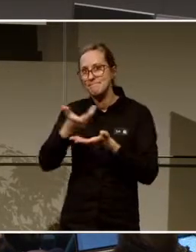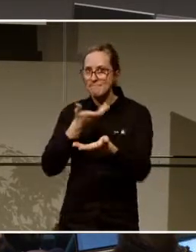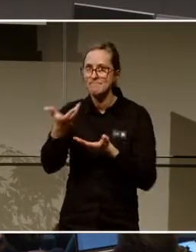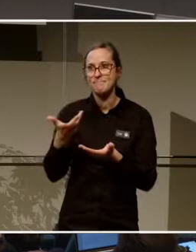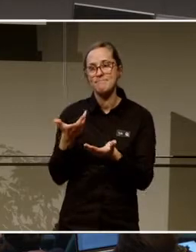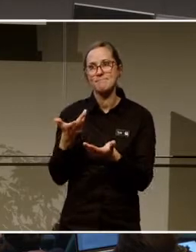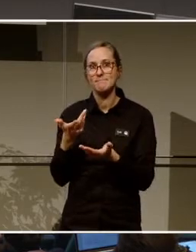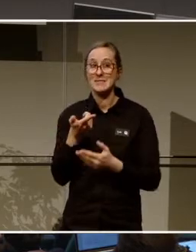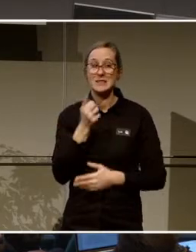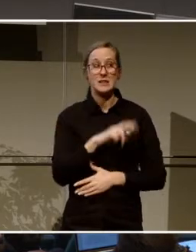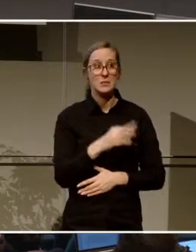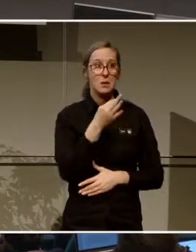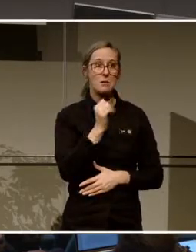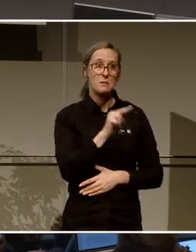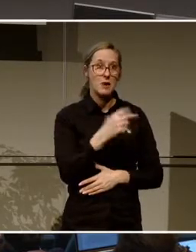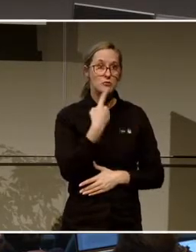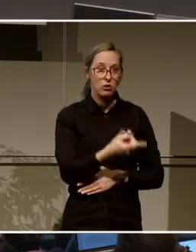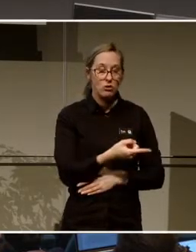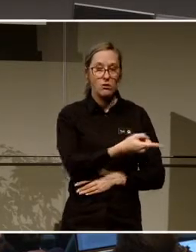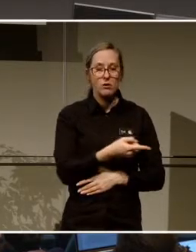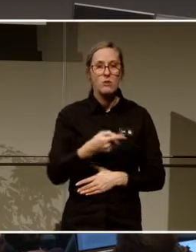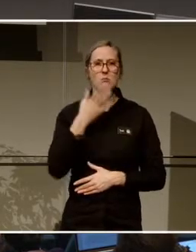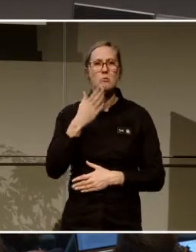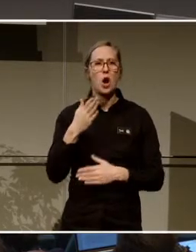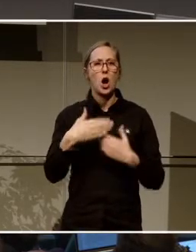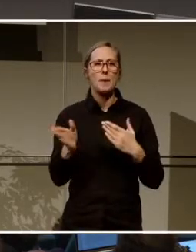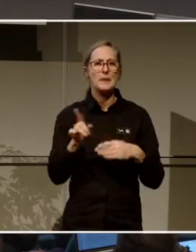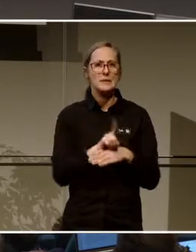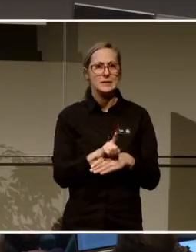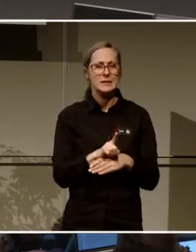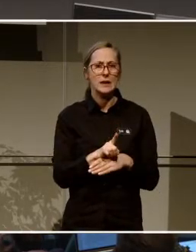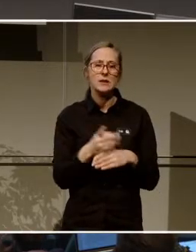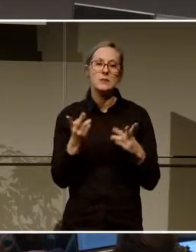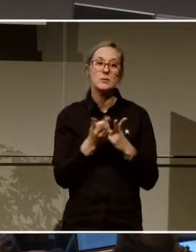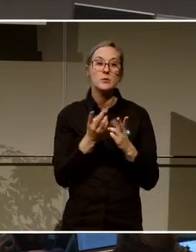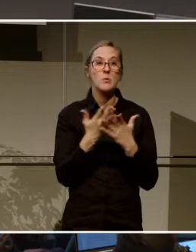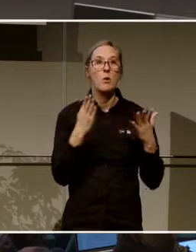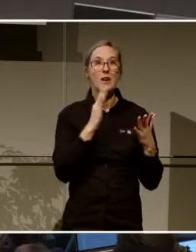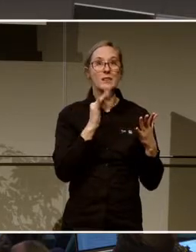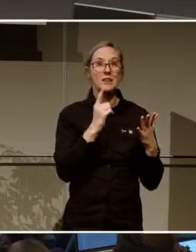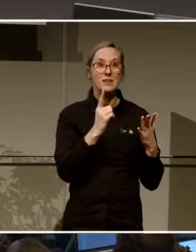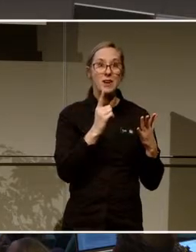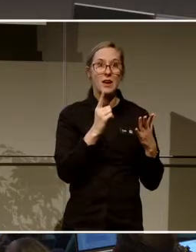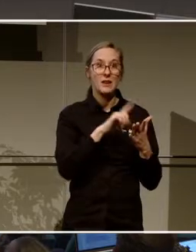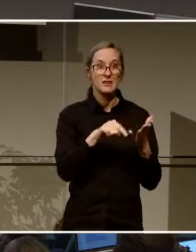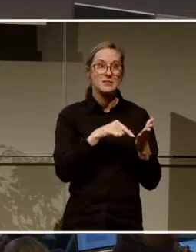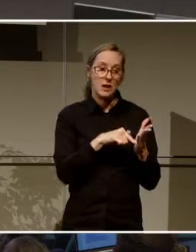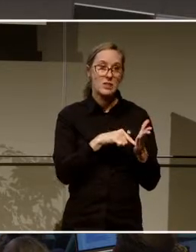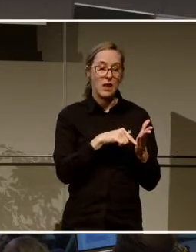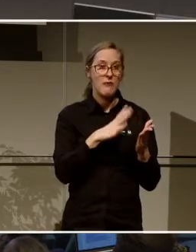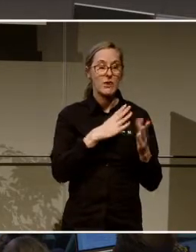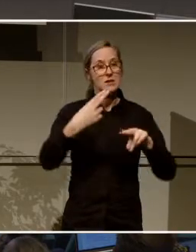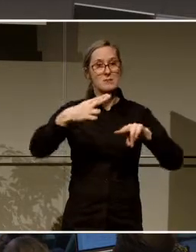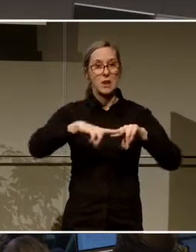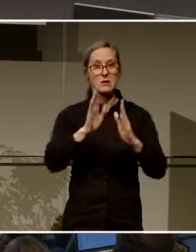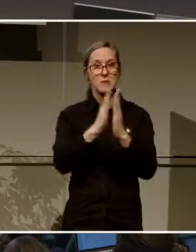som i Pers fall nyss. Goda öppettider. Så att många sådana här digidelcenter, de ligger till exempel på ett bibliotek eller